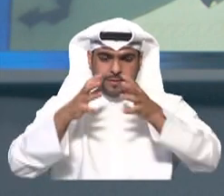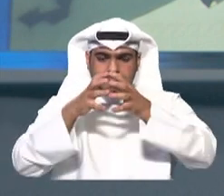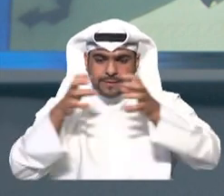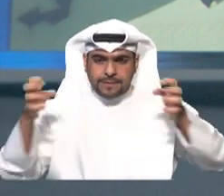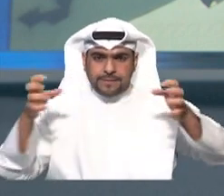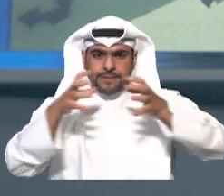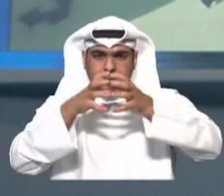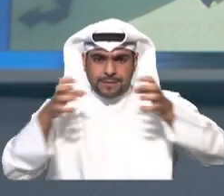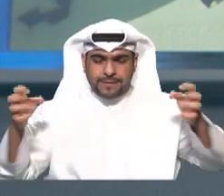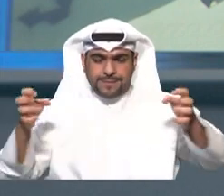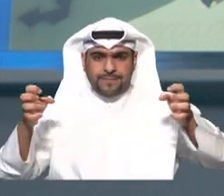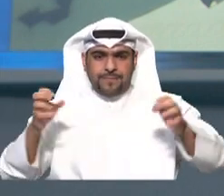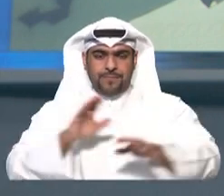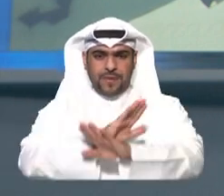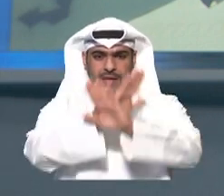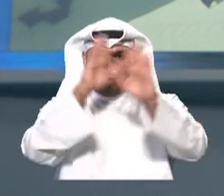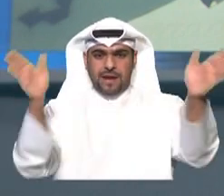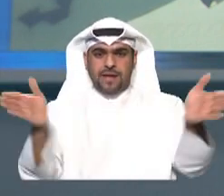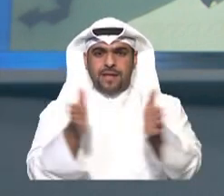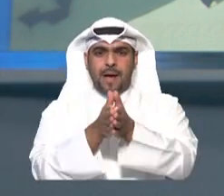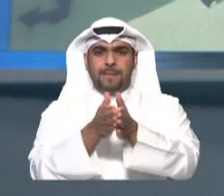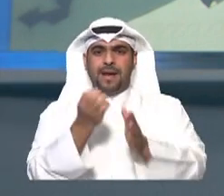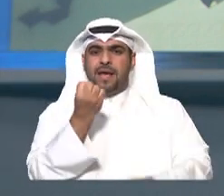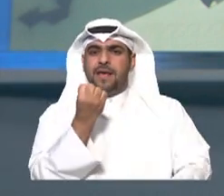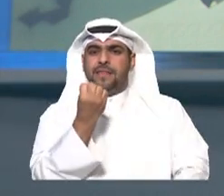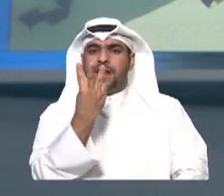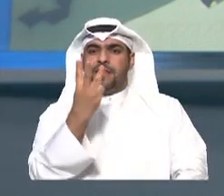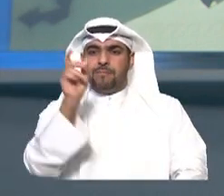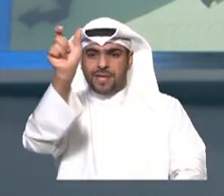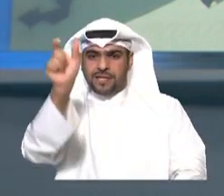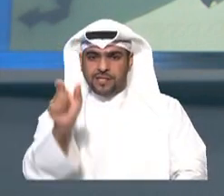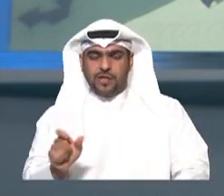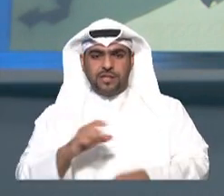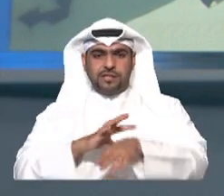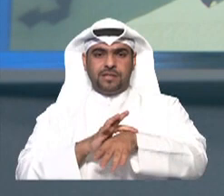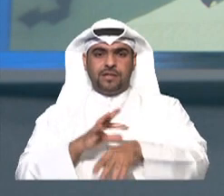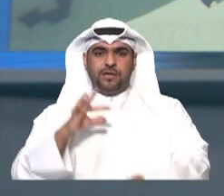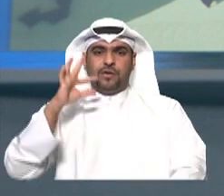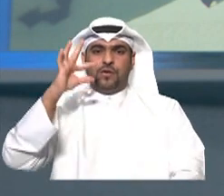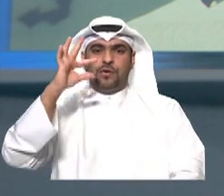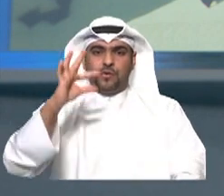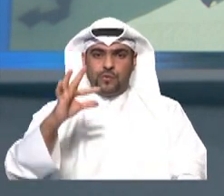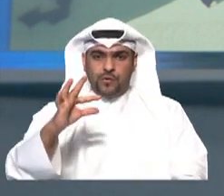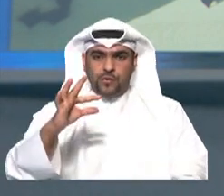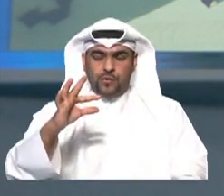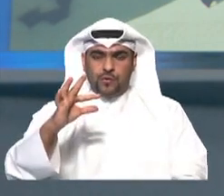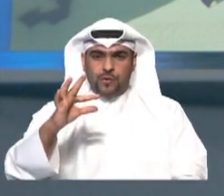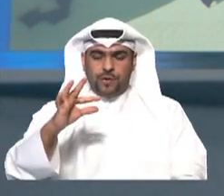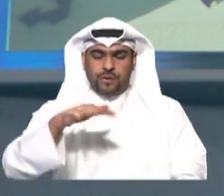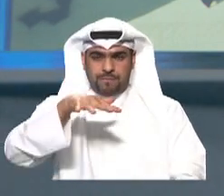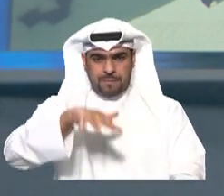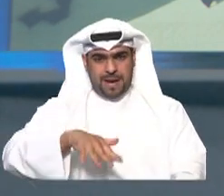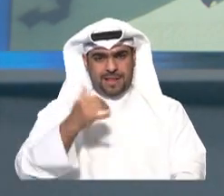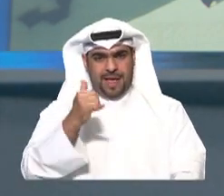من 300 من الأكاديميين والمختصين في مجال القانون على المستوى المحلي والعربي